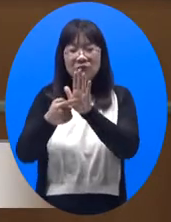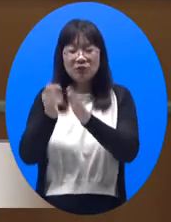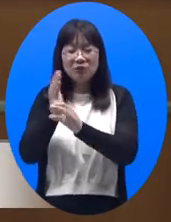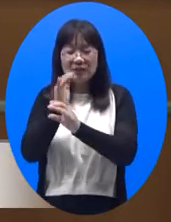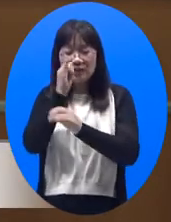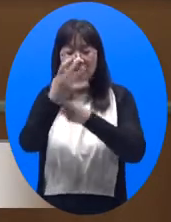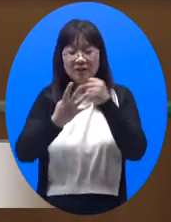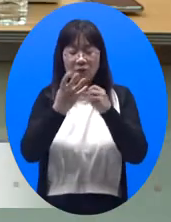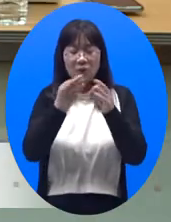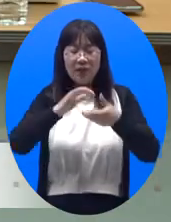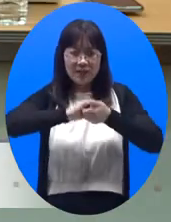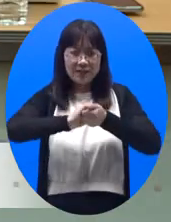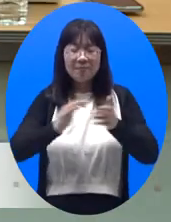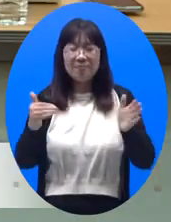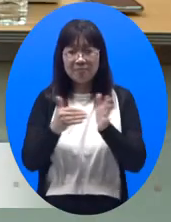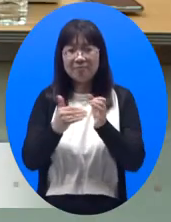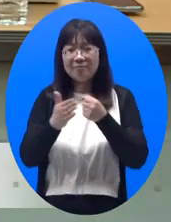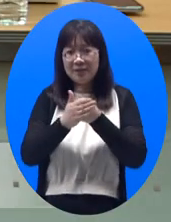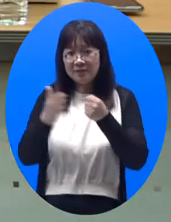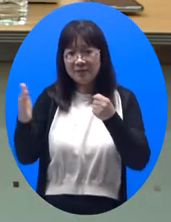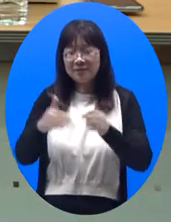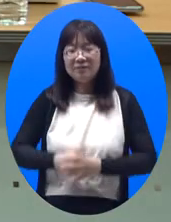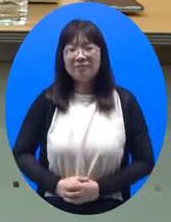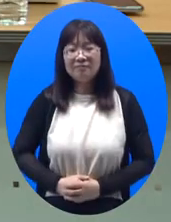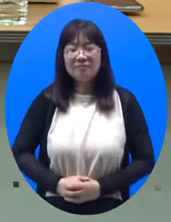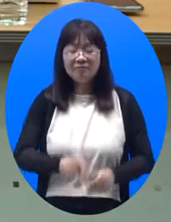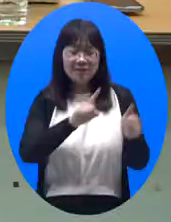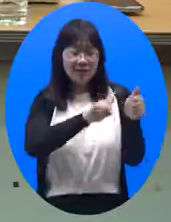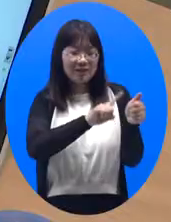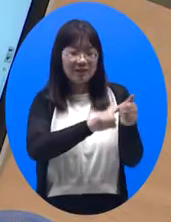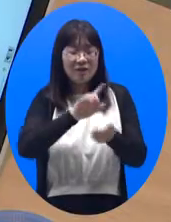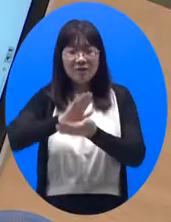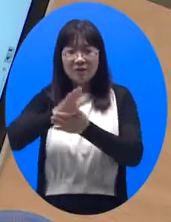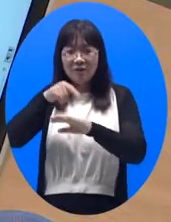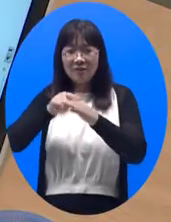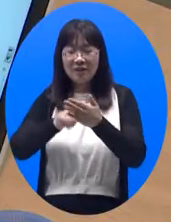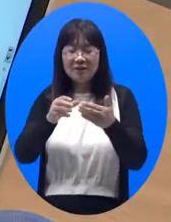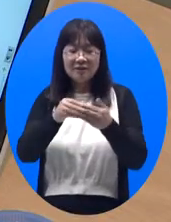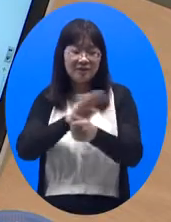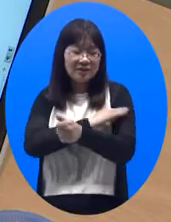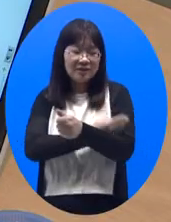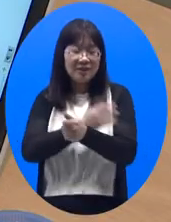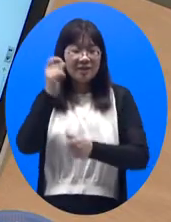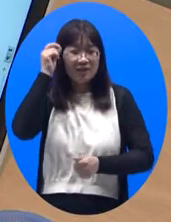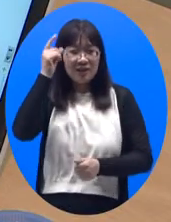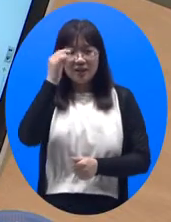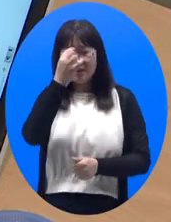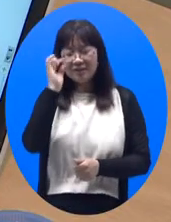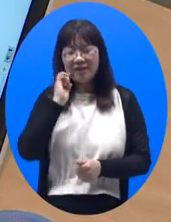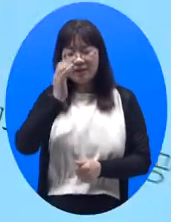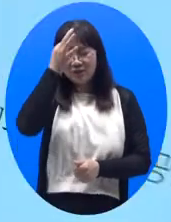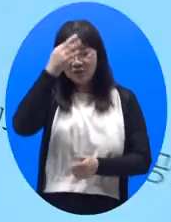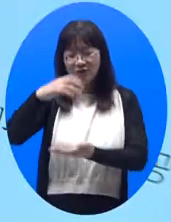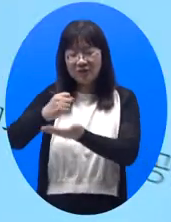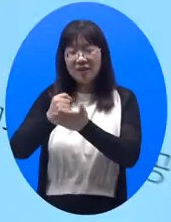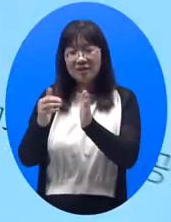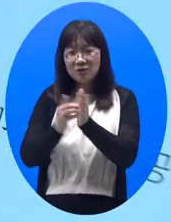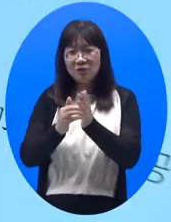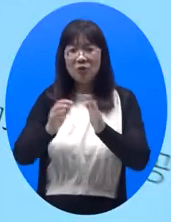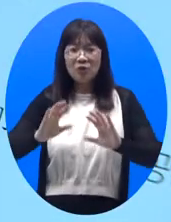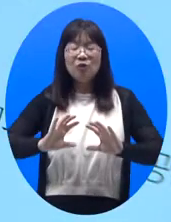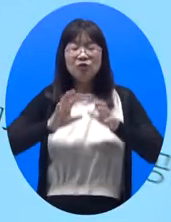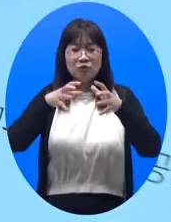감독으로서 4년 동안의 임기를 마무리하는 겁니다. 마스모 자네티는 열정적인 리더십과 뛰어난 예술성으로 경기필을 국제적인